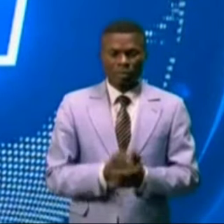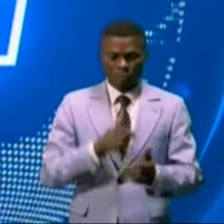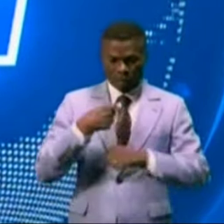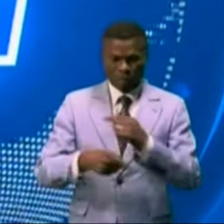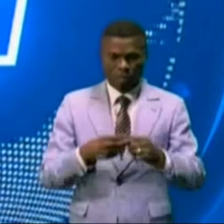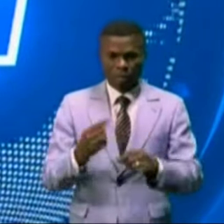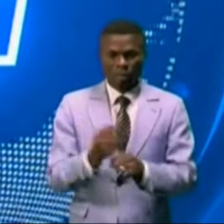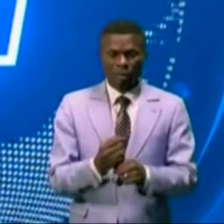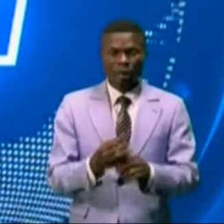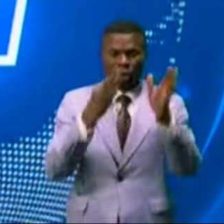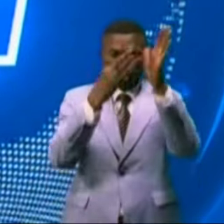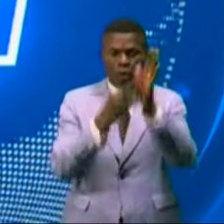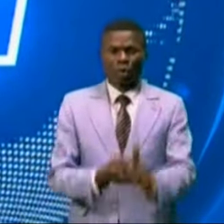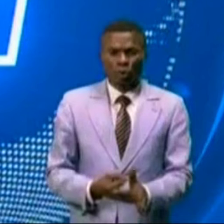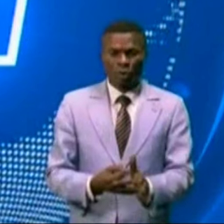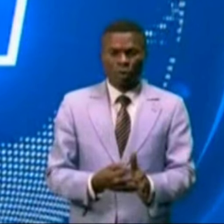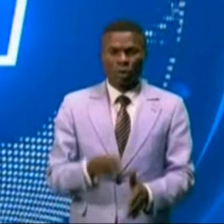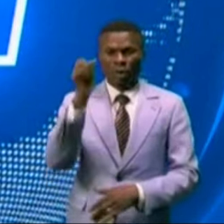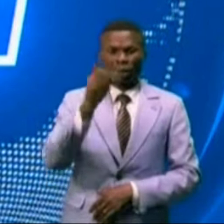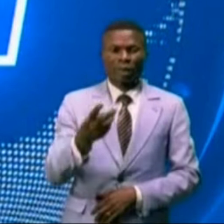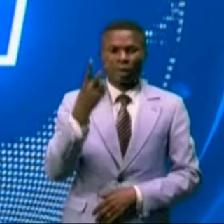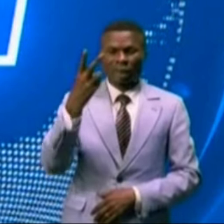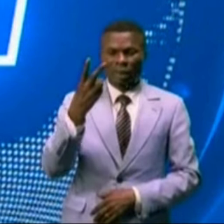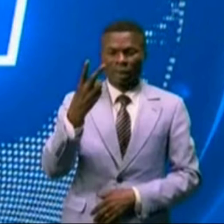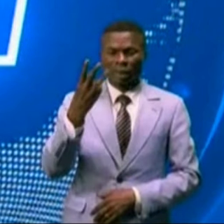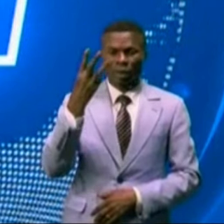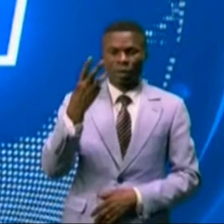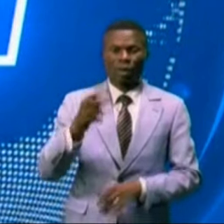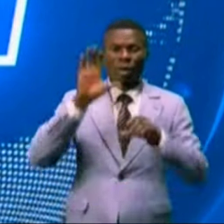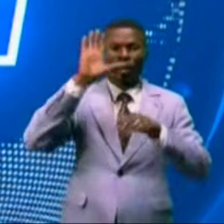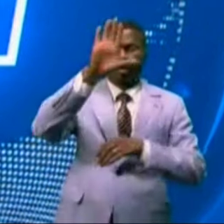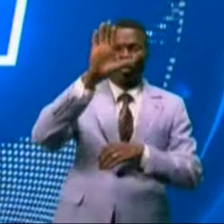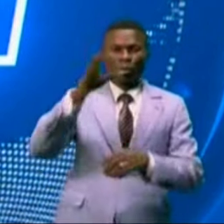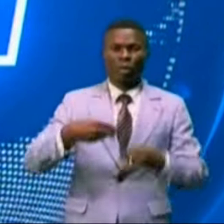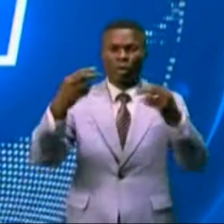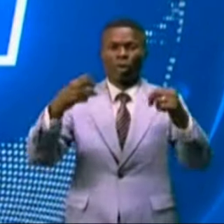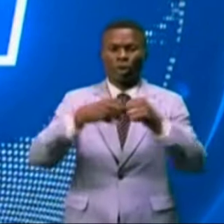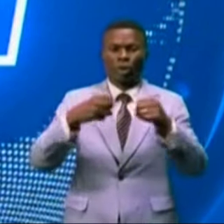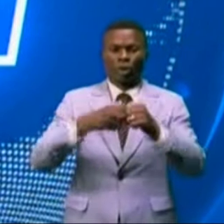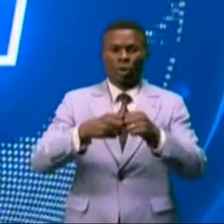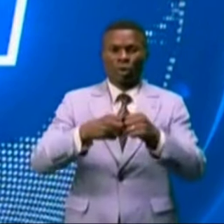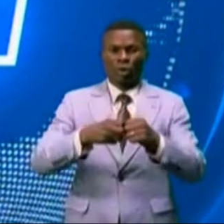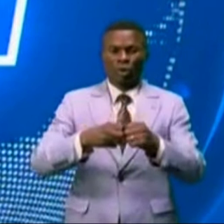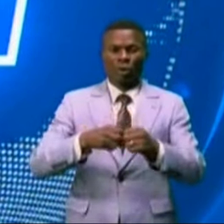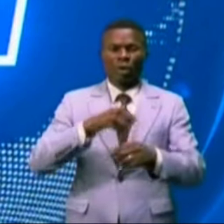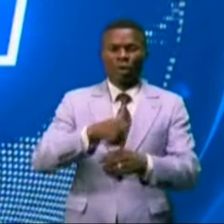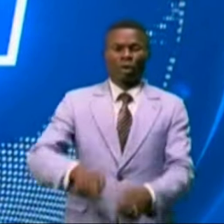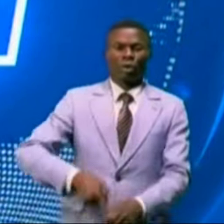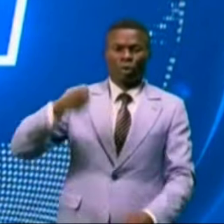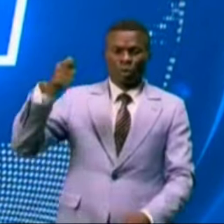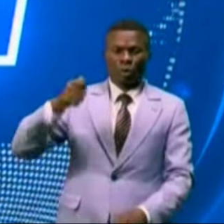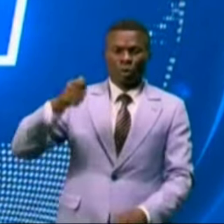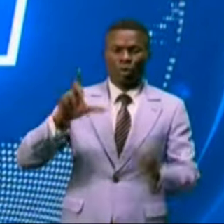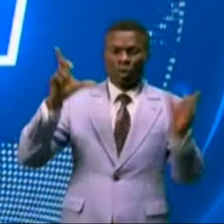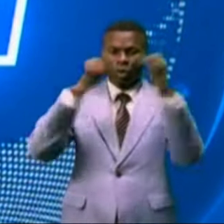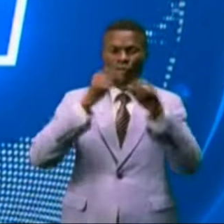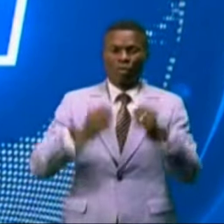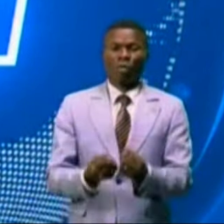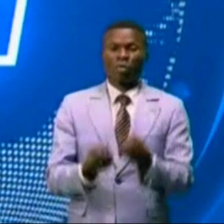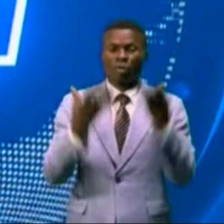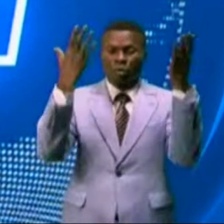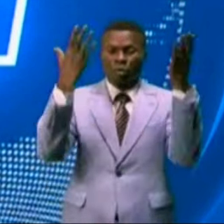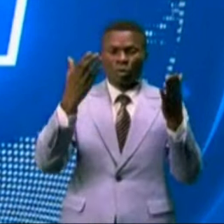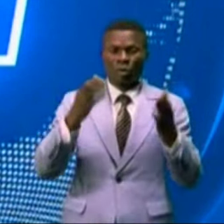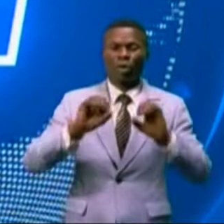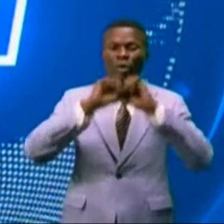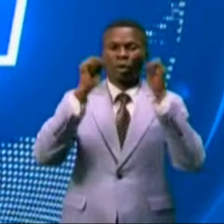marche de 832 panneaux qui produisent l'énergie électrique de la centrale photovoltaïque de la région